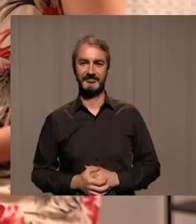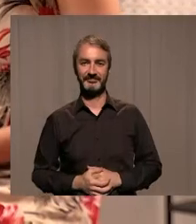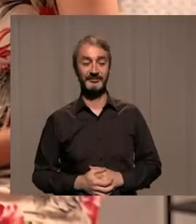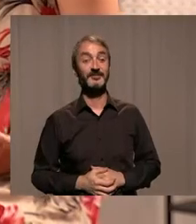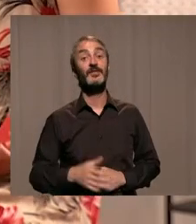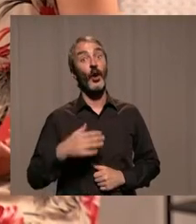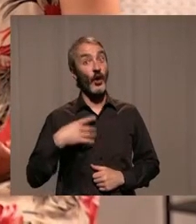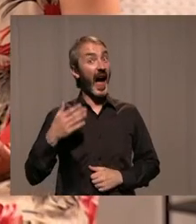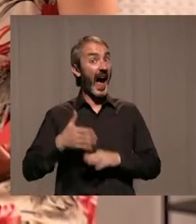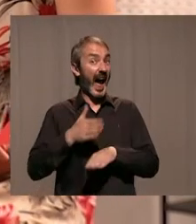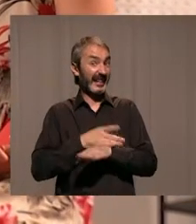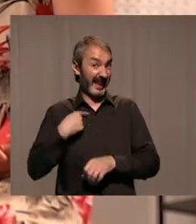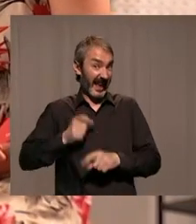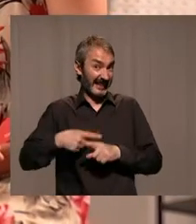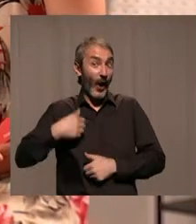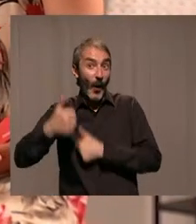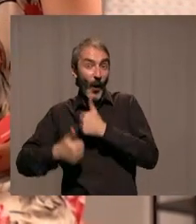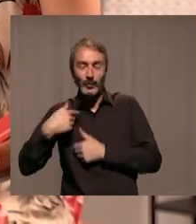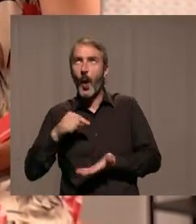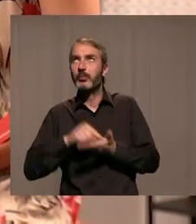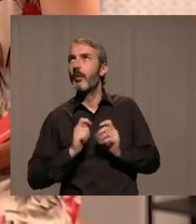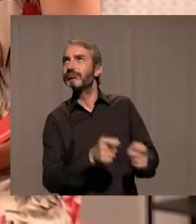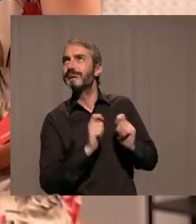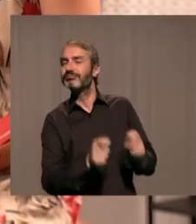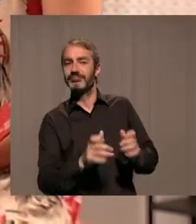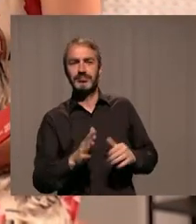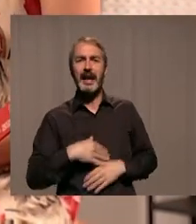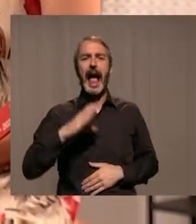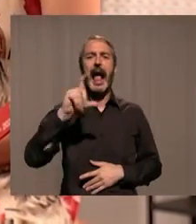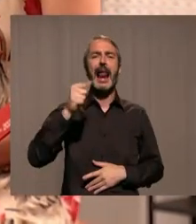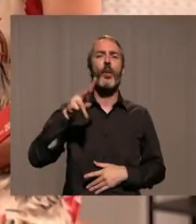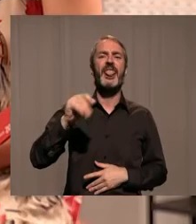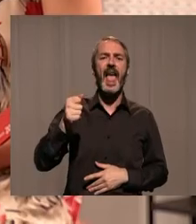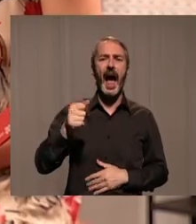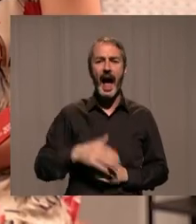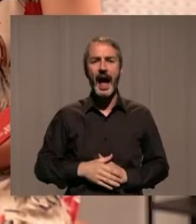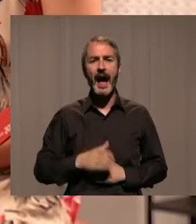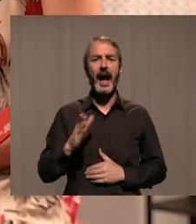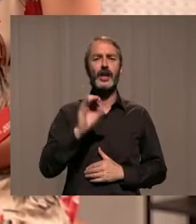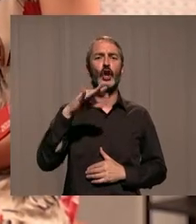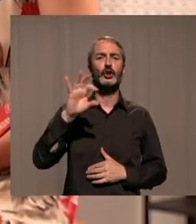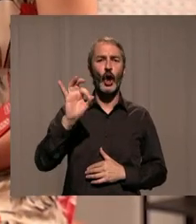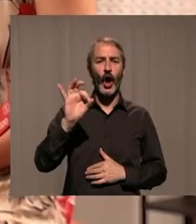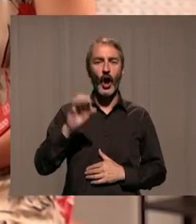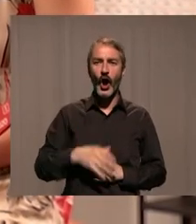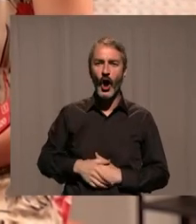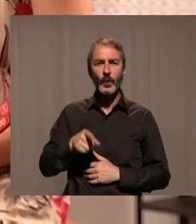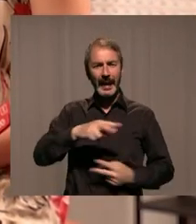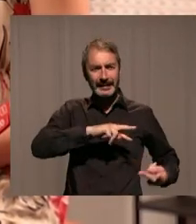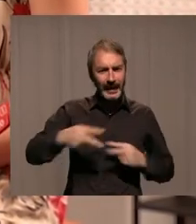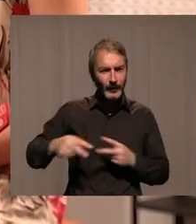presentat concursos i això de donar punts em surt ja de natural. Clàudia! Sí. Clàudia Soto. Sí.